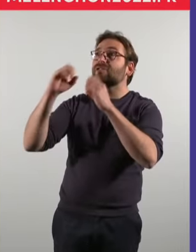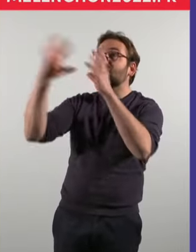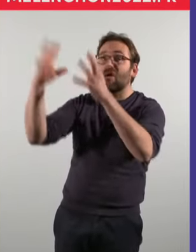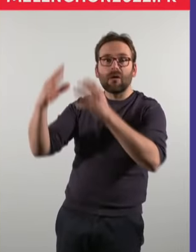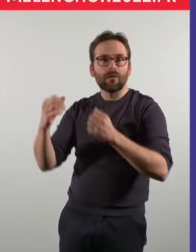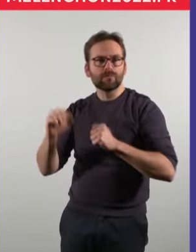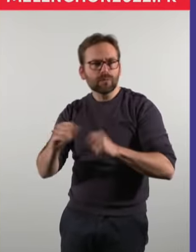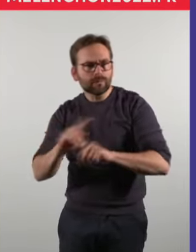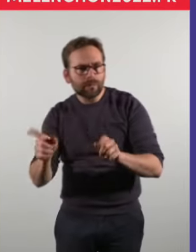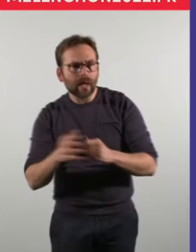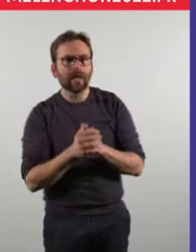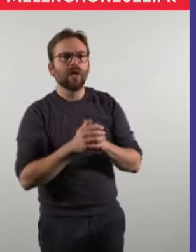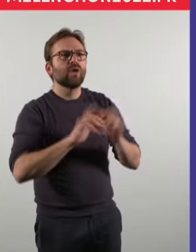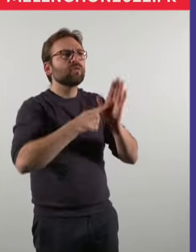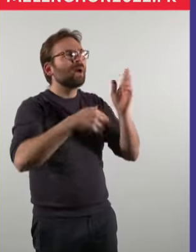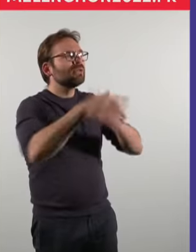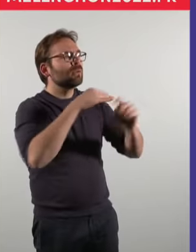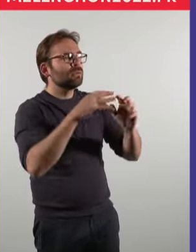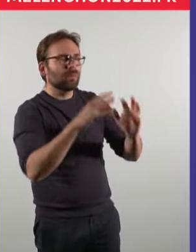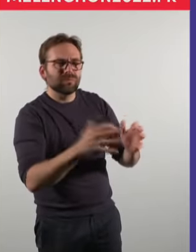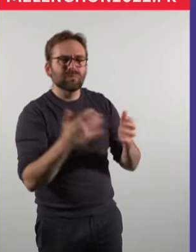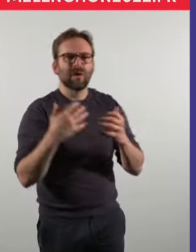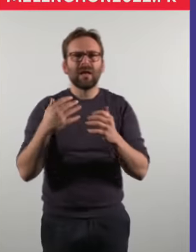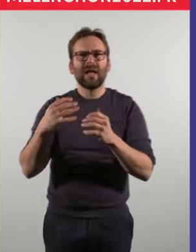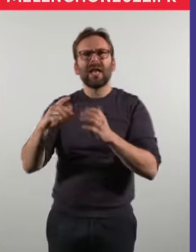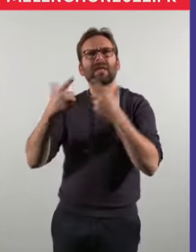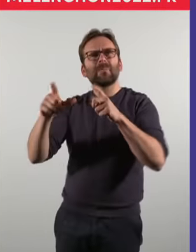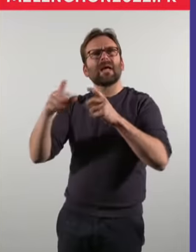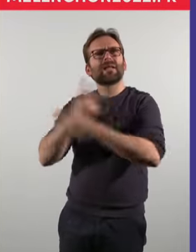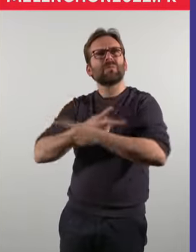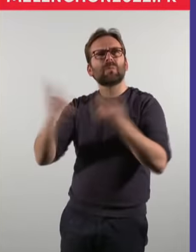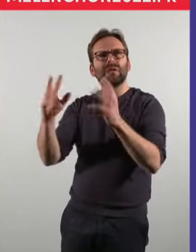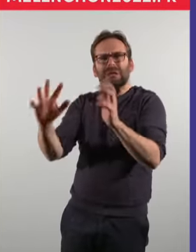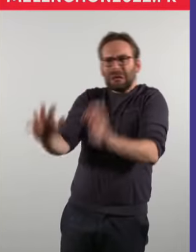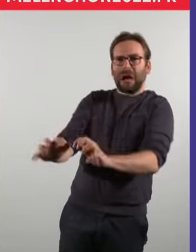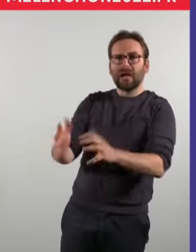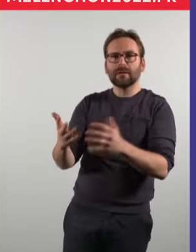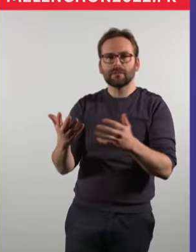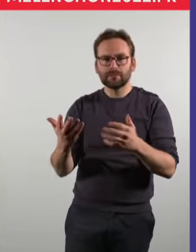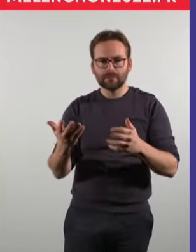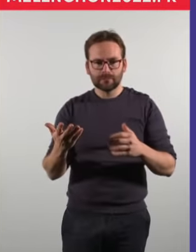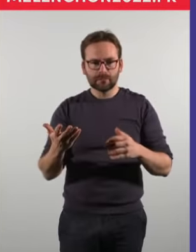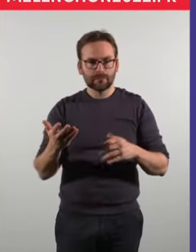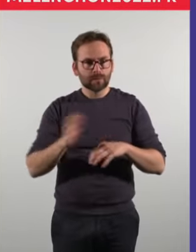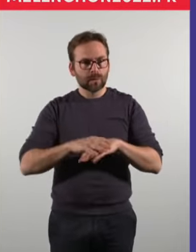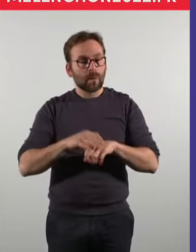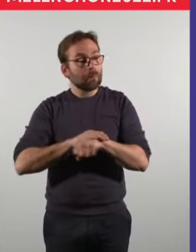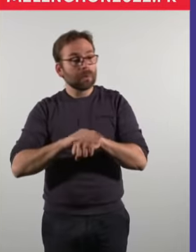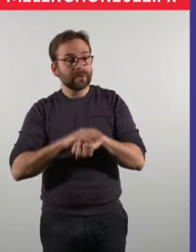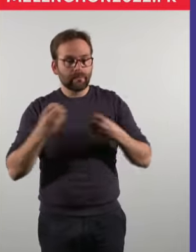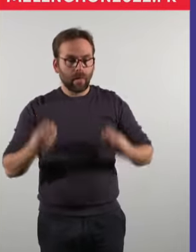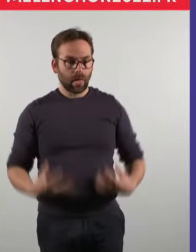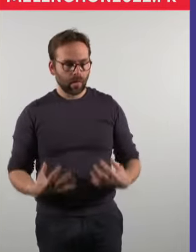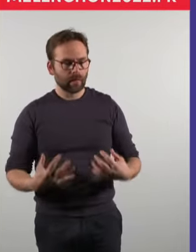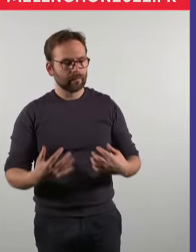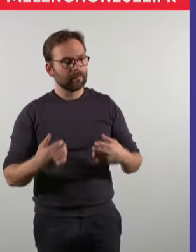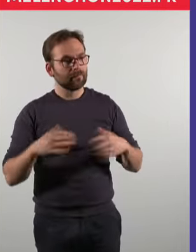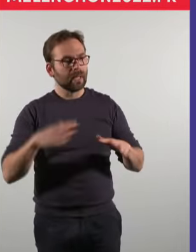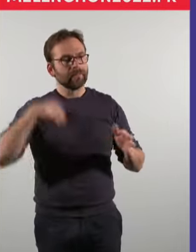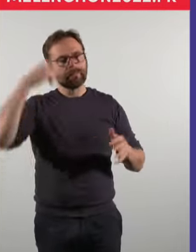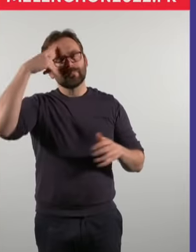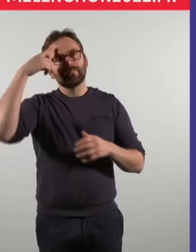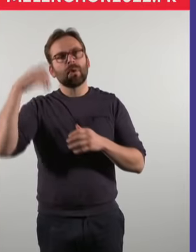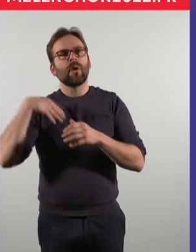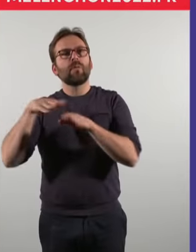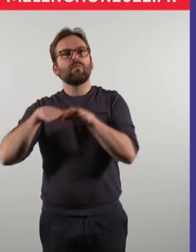droits sociaux, l'étouffement des libertés publiques, il y aurait tant de raisons. Mais me revient à chaque fois cette phrase du mouvement